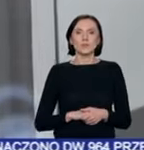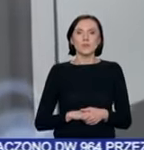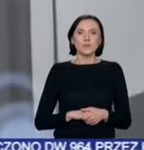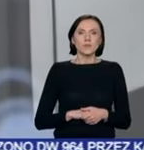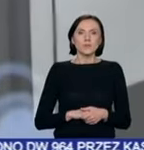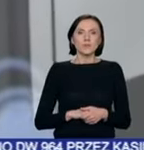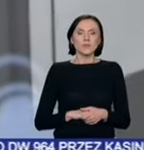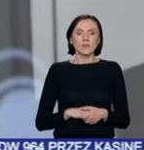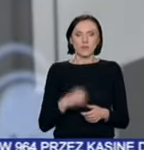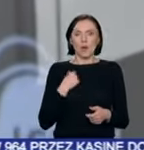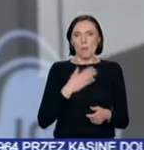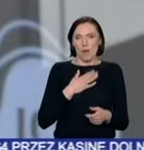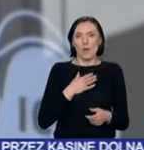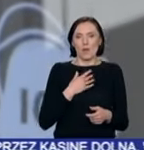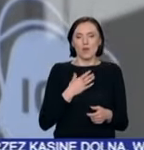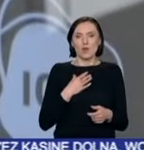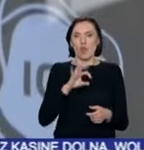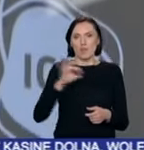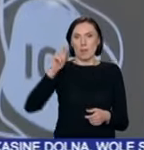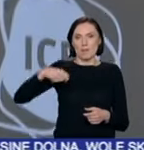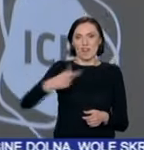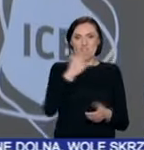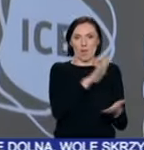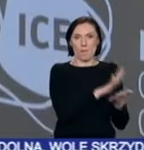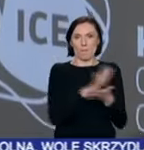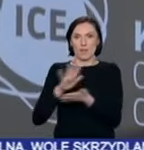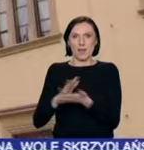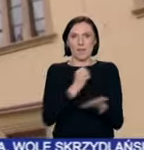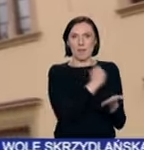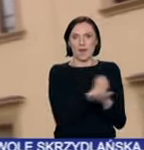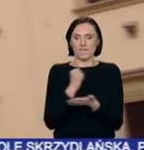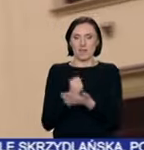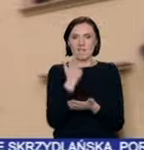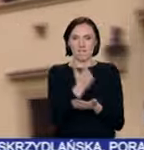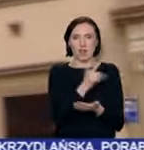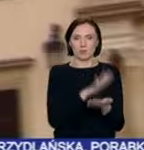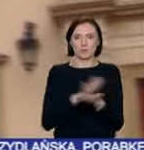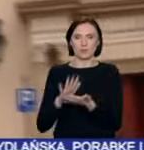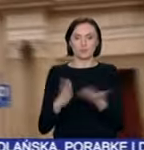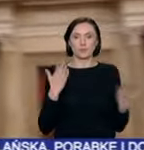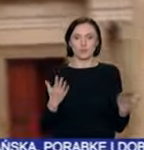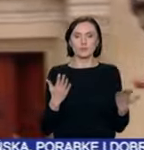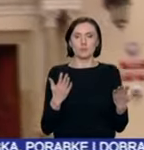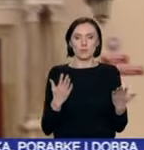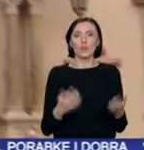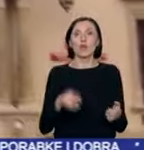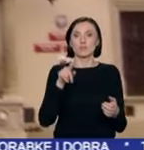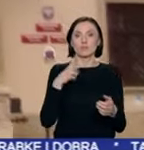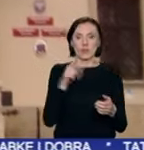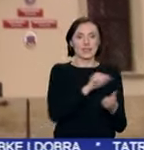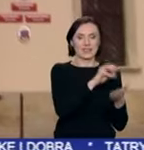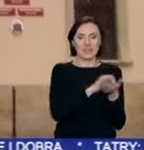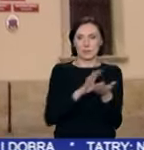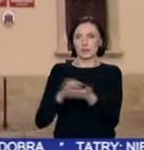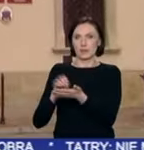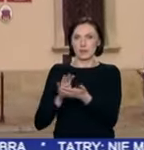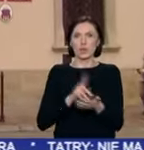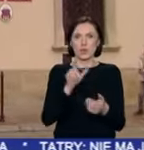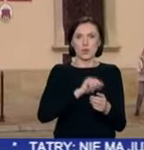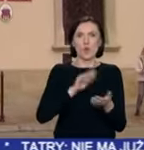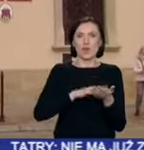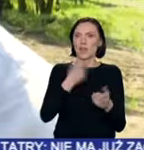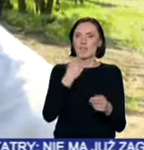pana prezydenta dwie opinie prawne, które wskazują na to, że ta uchwała jest